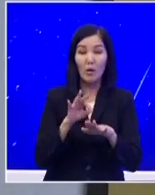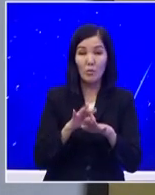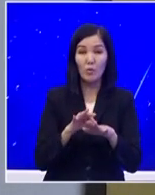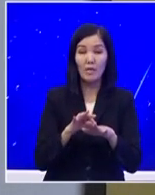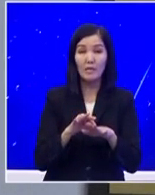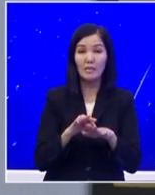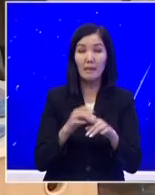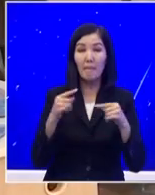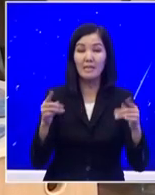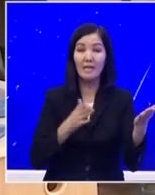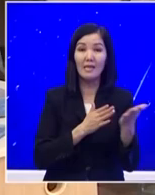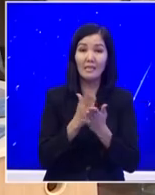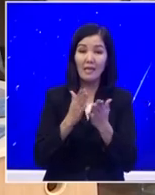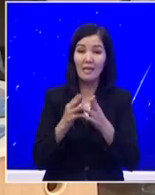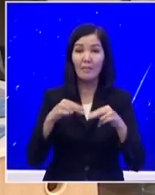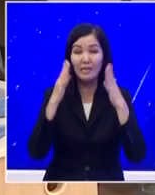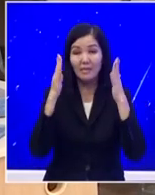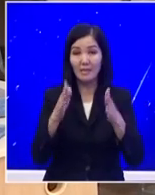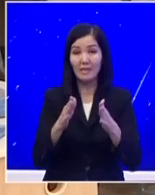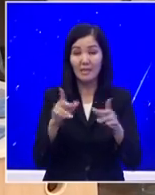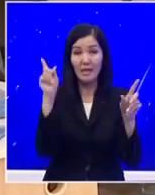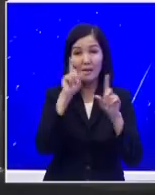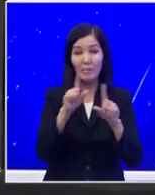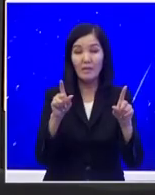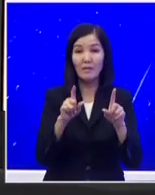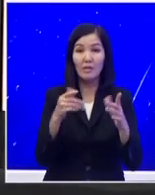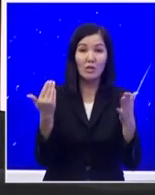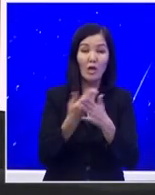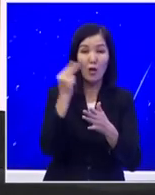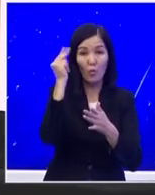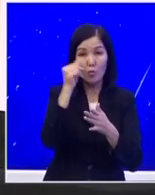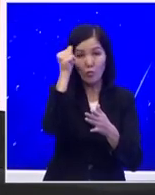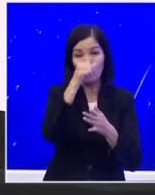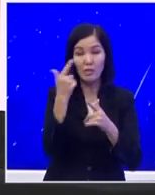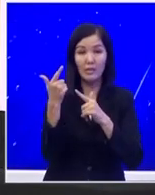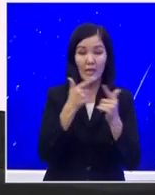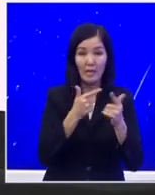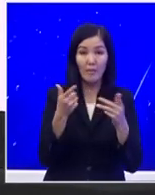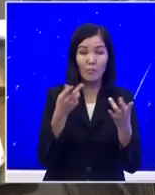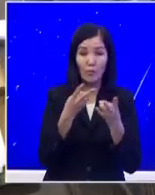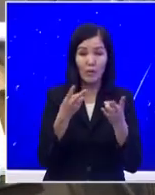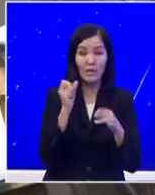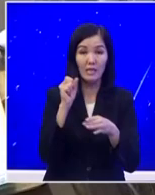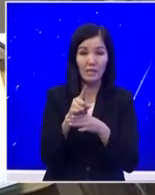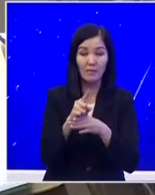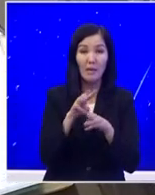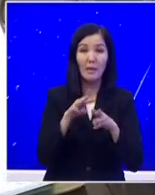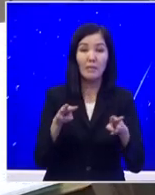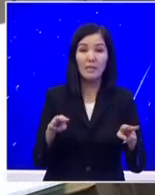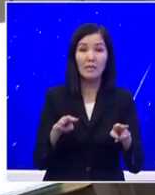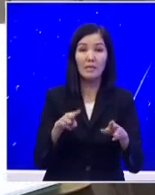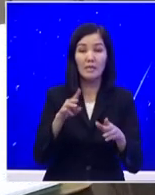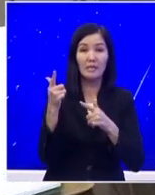өзге салалар ұмыт қалмауы керек. Президент мектептердің алдағы жаңа оқу жылына дайындығын пысықтады. Министрліктің дайындығына